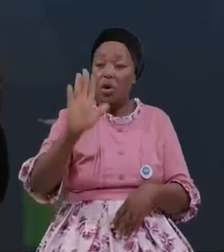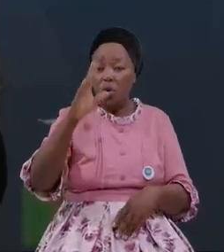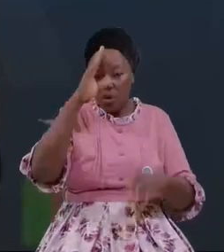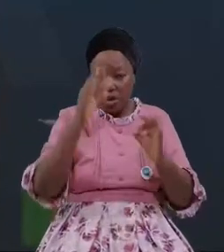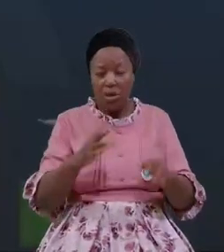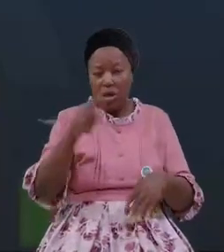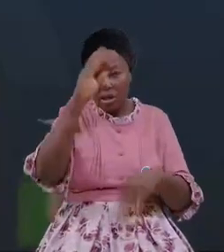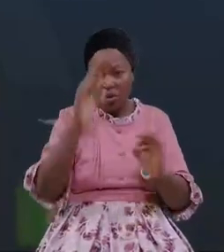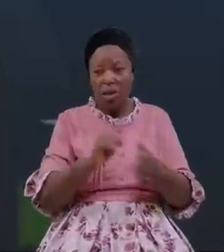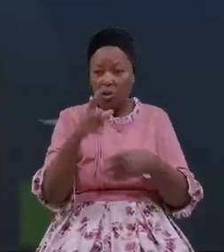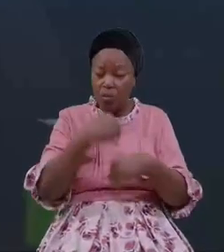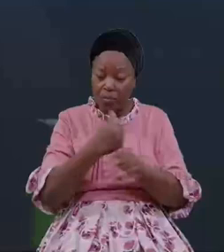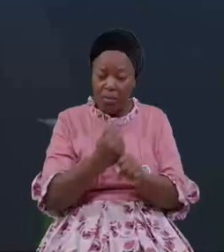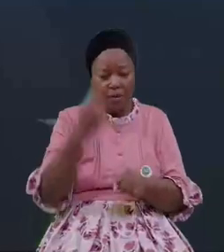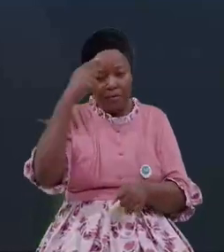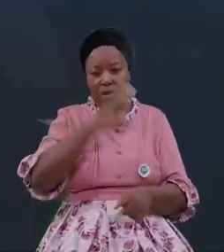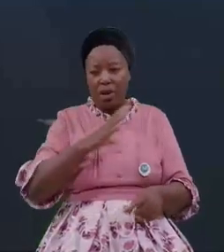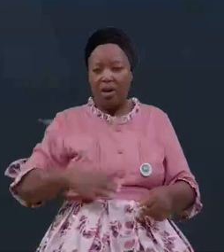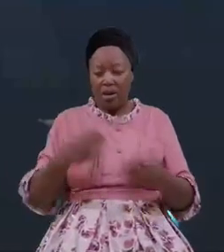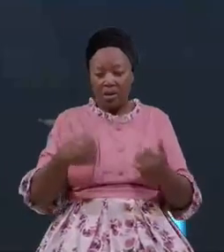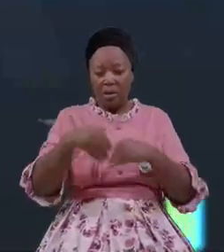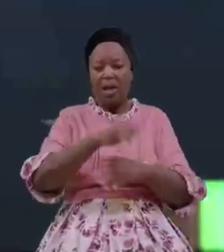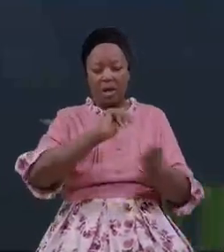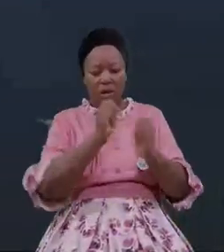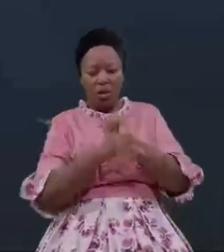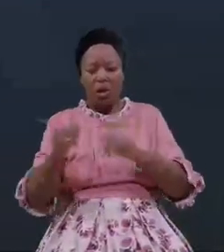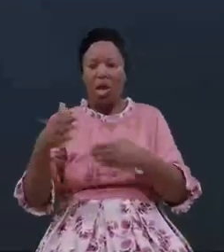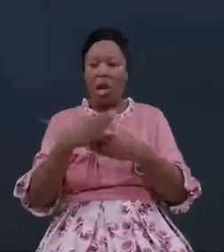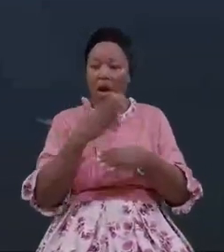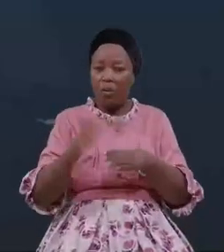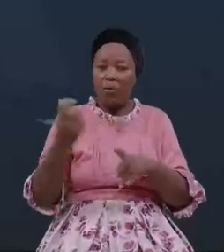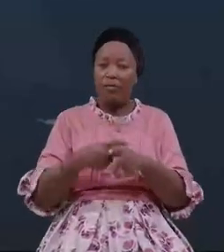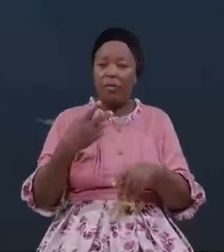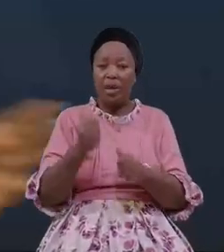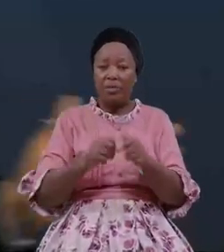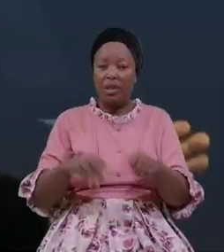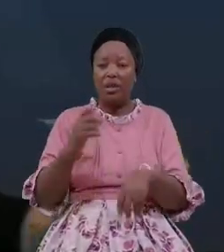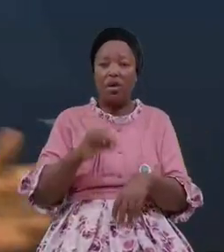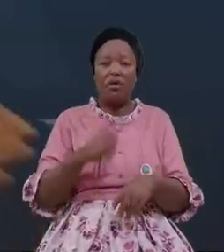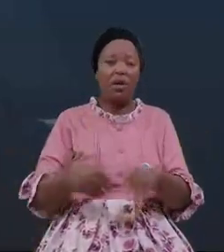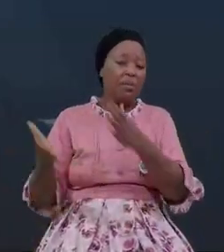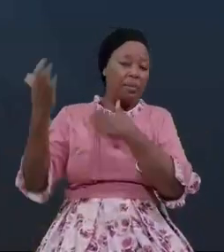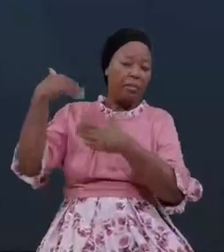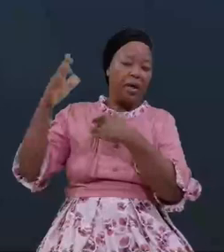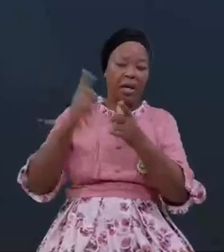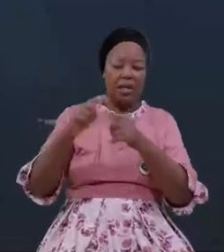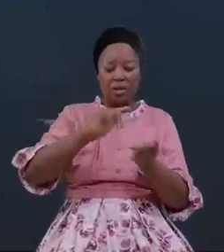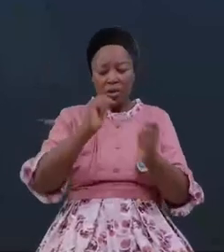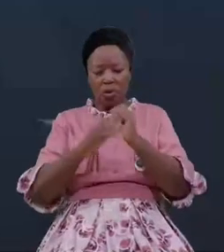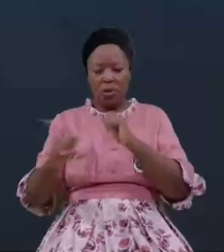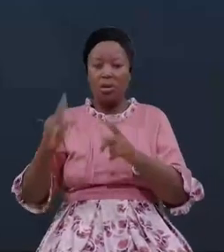décision que vous prenez pour Christ en vous détourant de tout ce qui est du passé pour vous